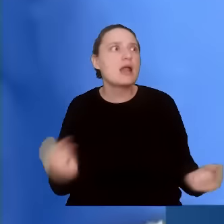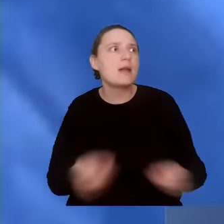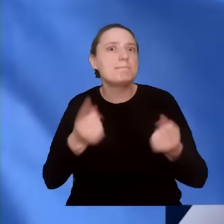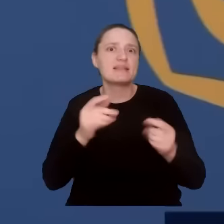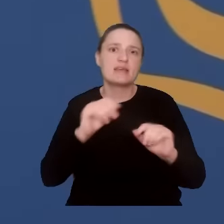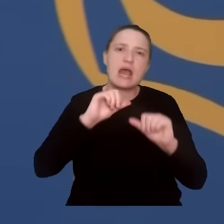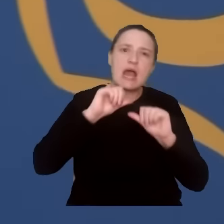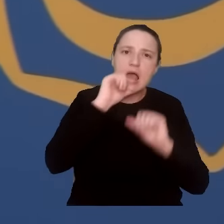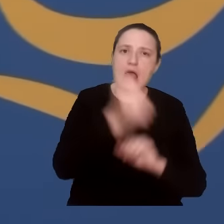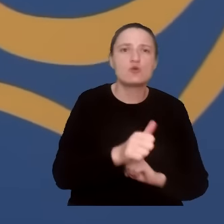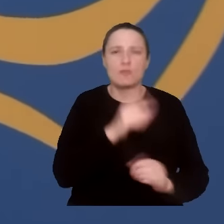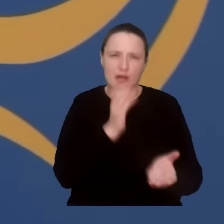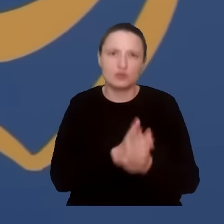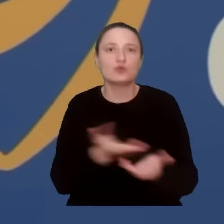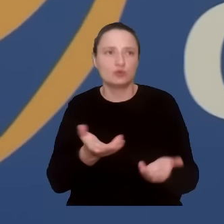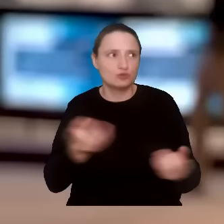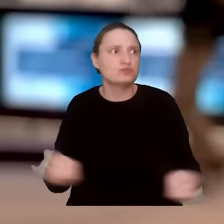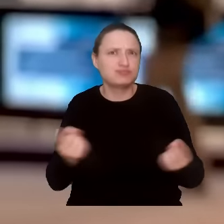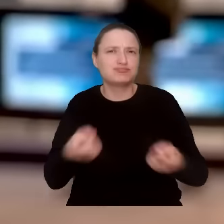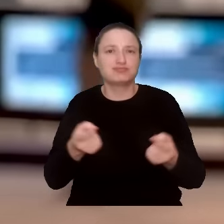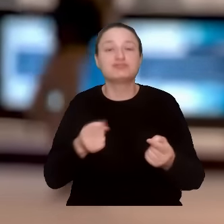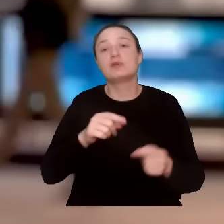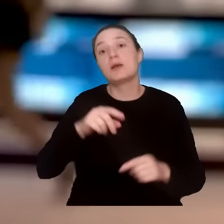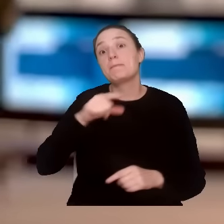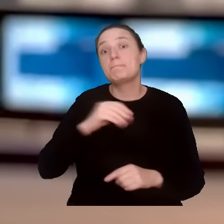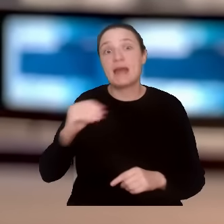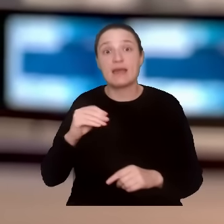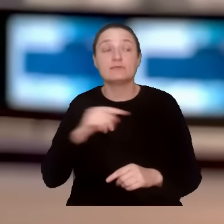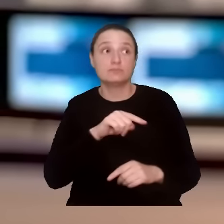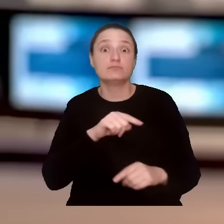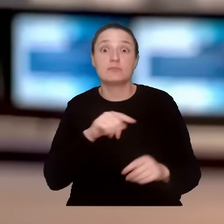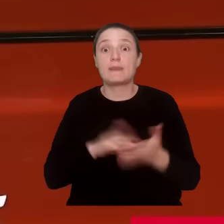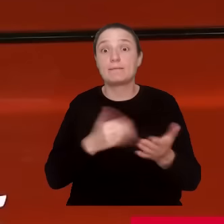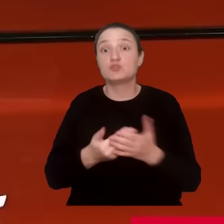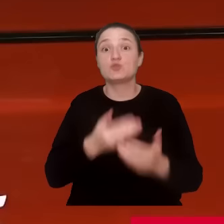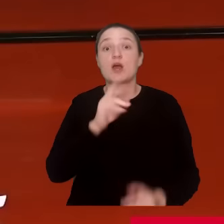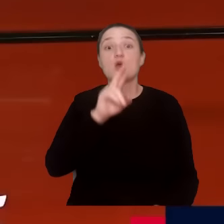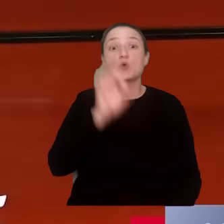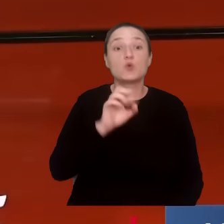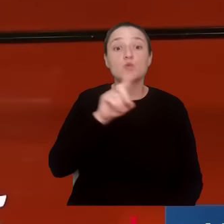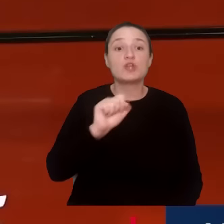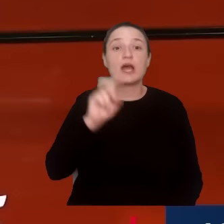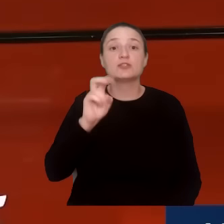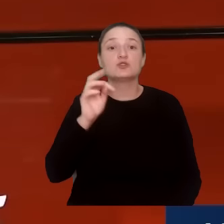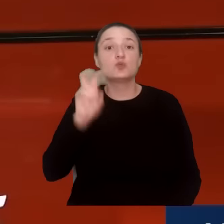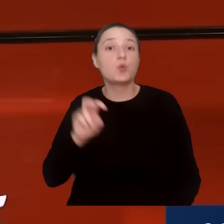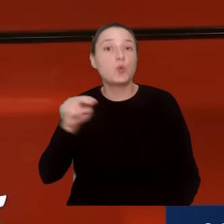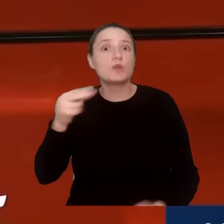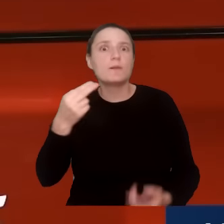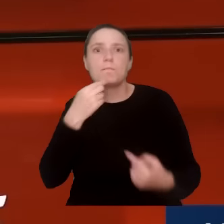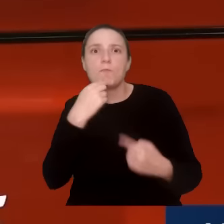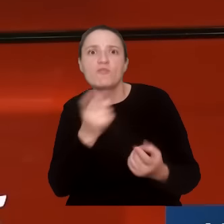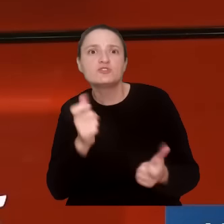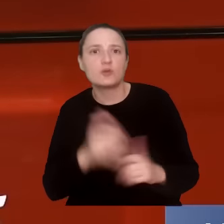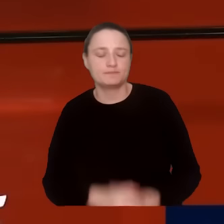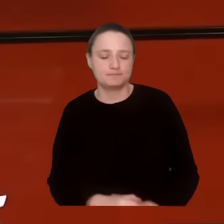Kolejne partie prezentują listy kandydatów do Europarlamentu. W tym czasie europosłanka Róża Thun wyjawiła. Praca w Parlamencie Europejskim